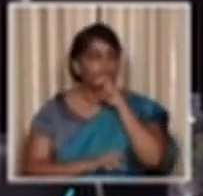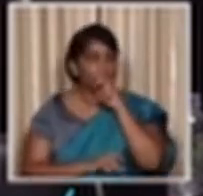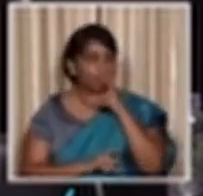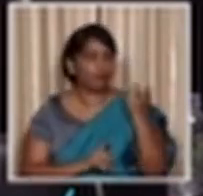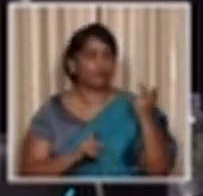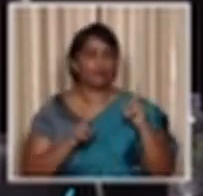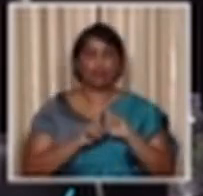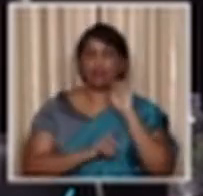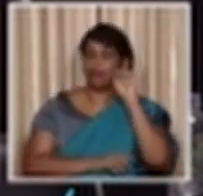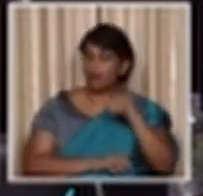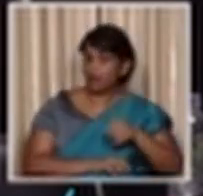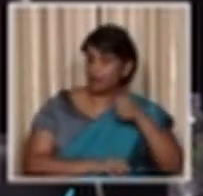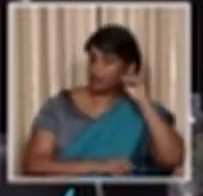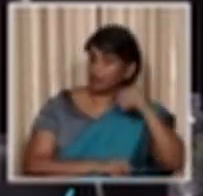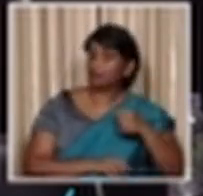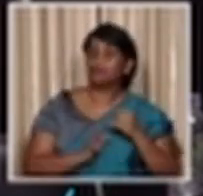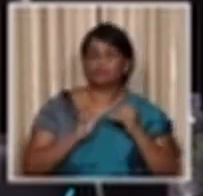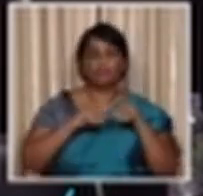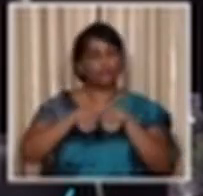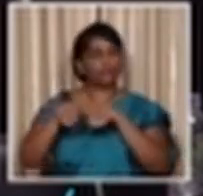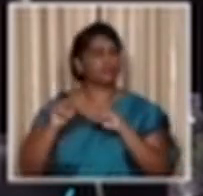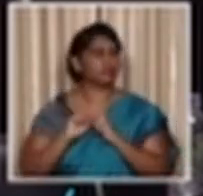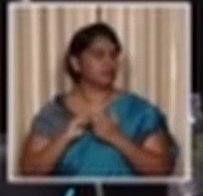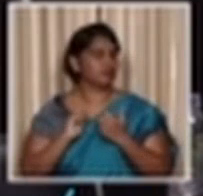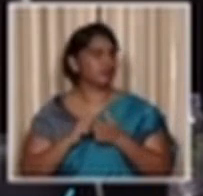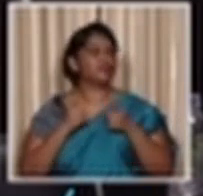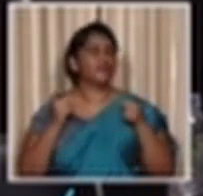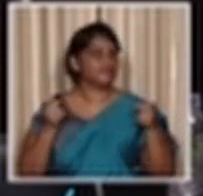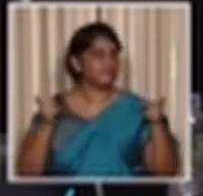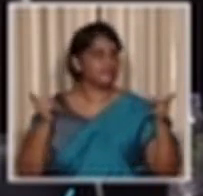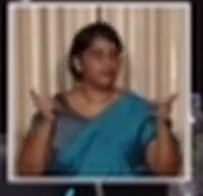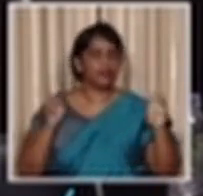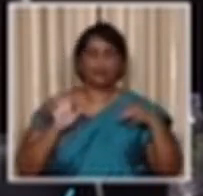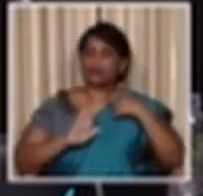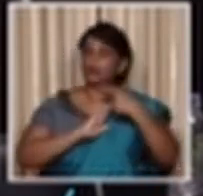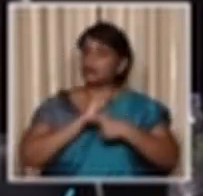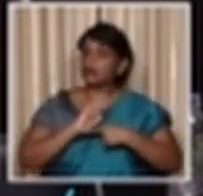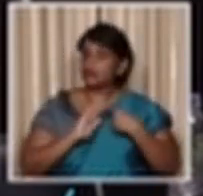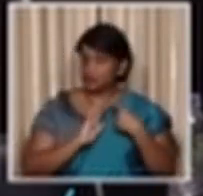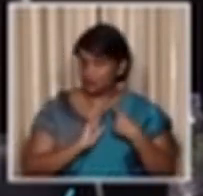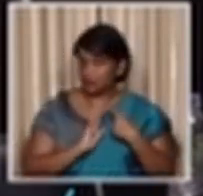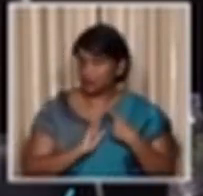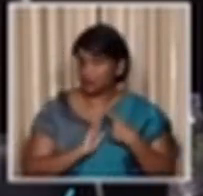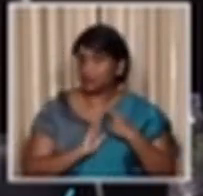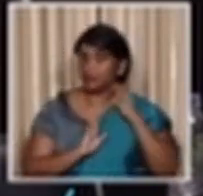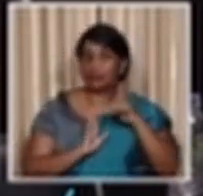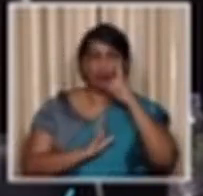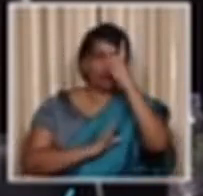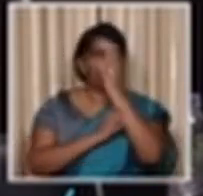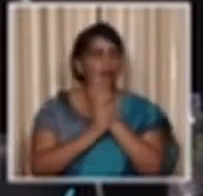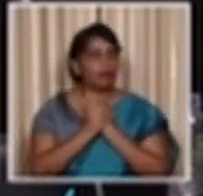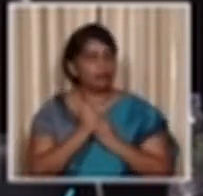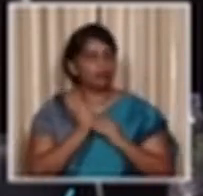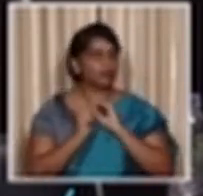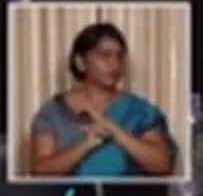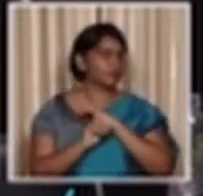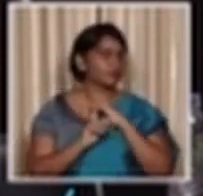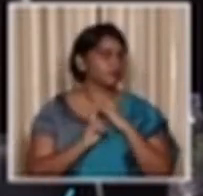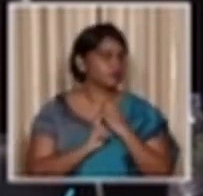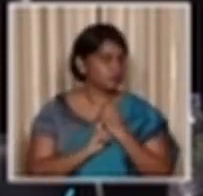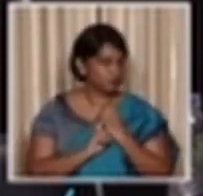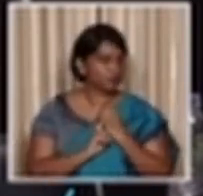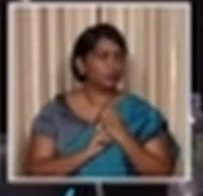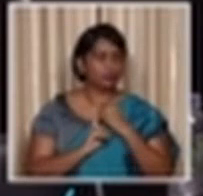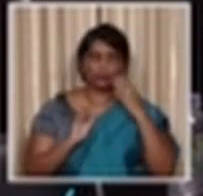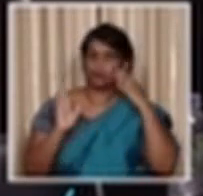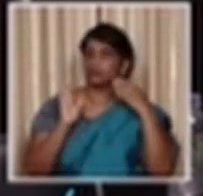වගේම අලින්ගෙනුත් වගා හානි සිද්ධ වෙනවා. දැන් අපේ ලංකාවේ තියෙන ආගමික සහ සංස්කෘතික